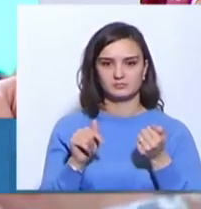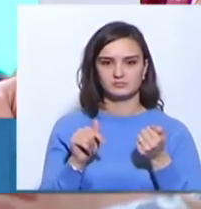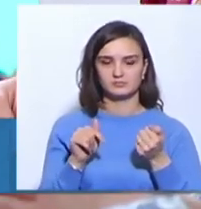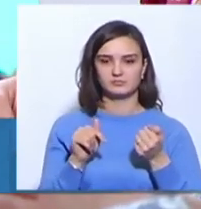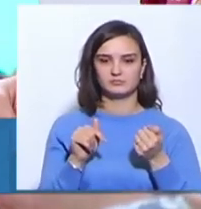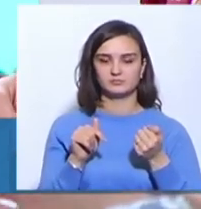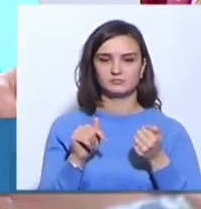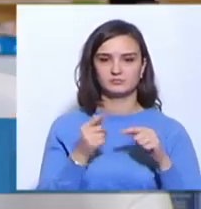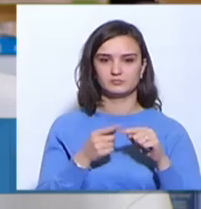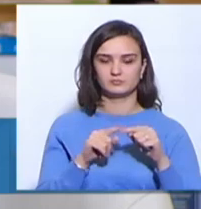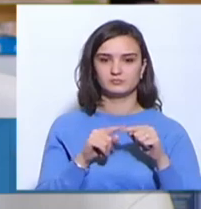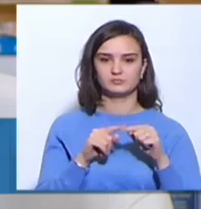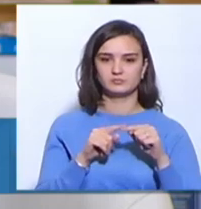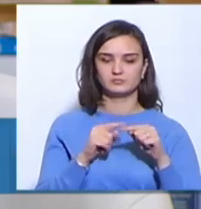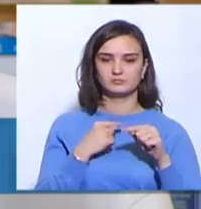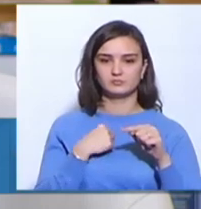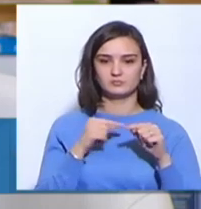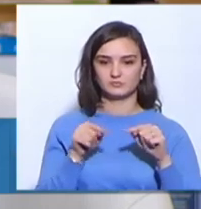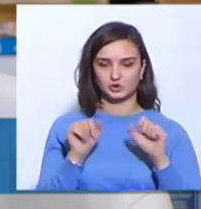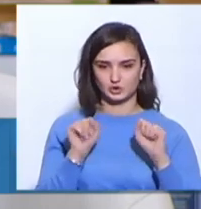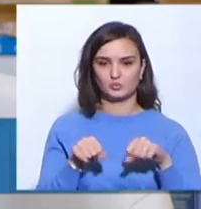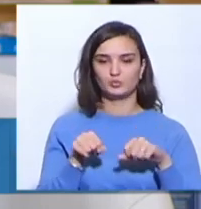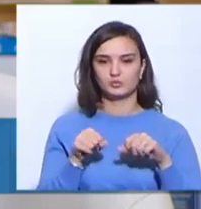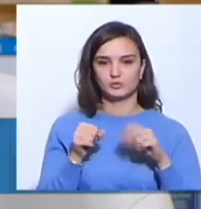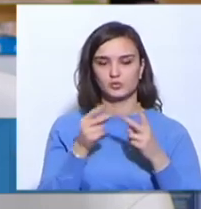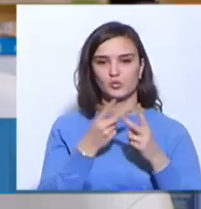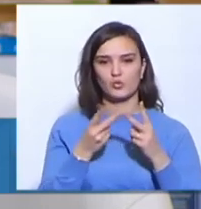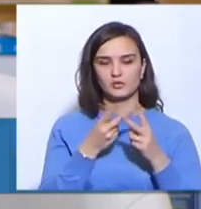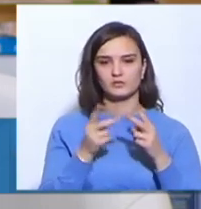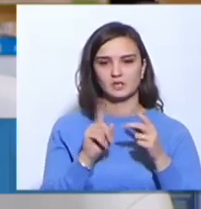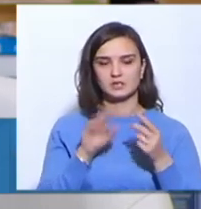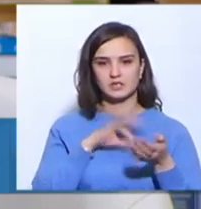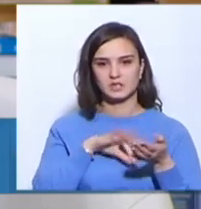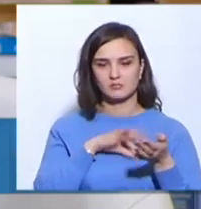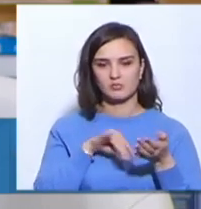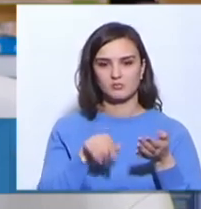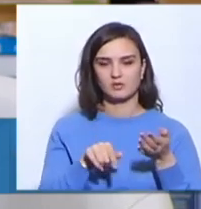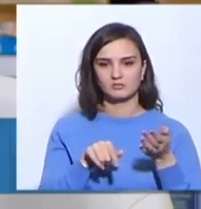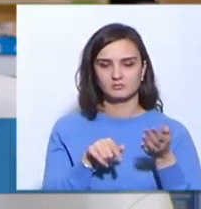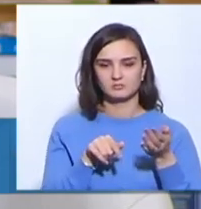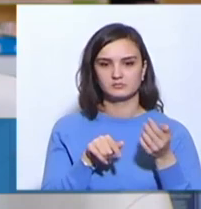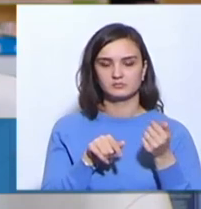სკრინინგის პროგრამით, როგორც აღნიშნე, შეუძლიათ ორივე სქესის წარმომადგენლებს სარგებლობა